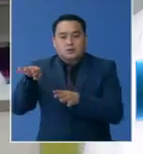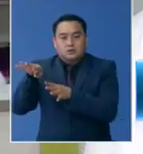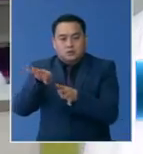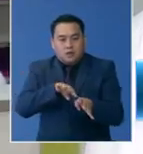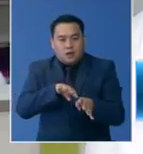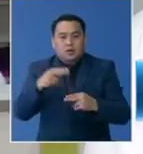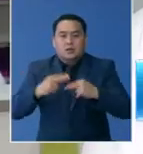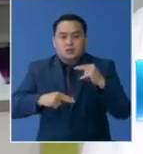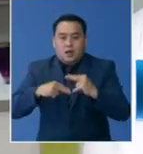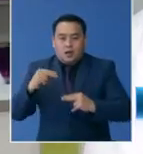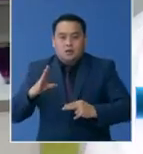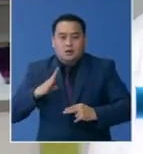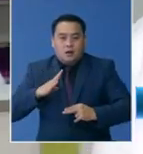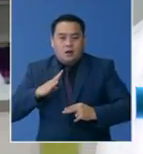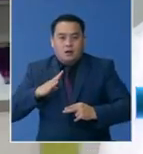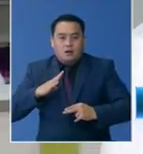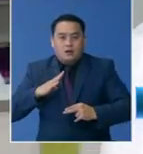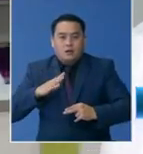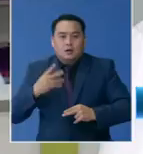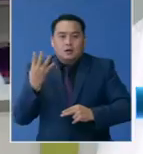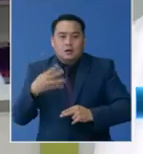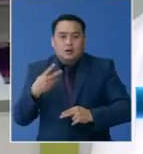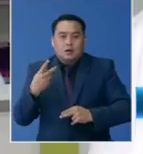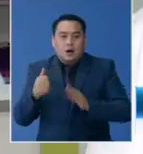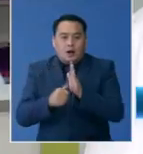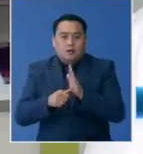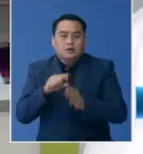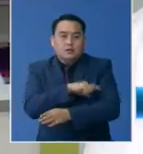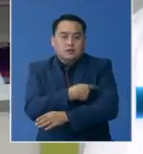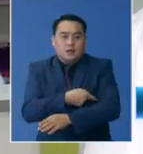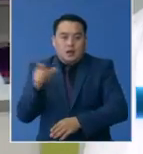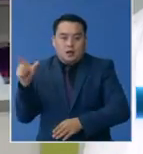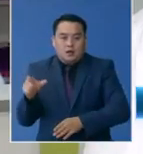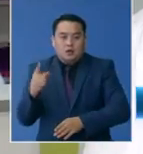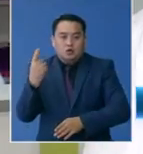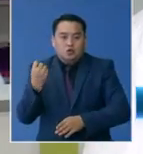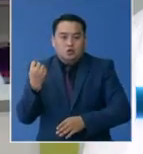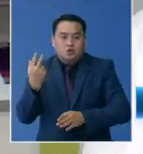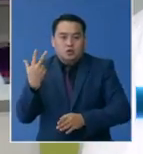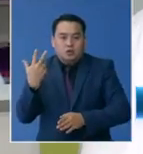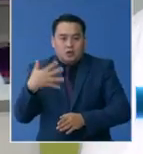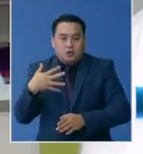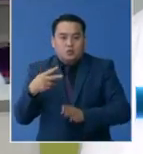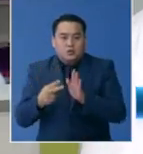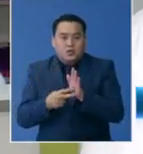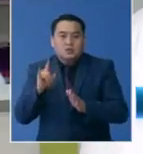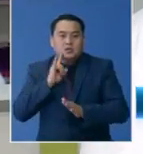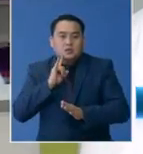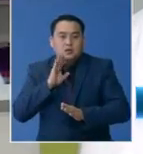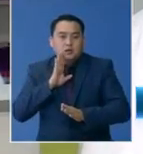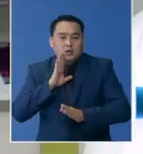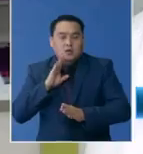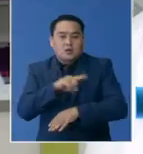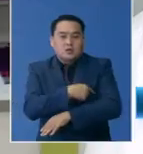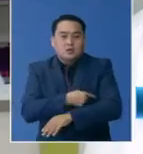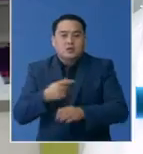салынған поликлиника. Поликлиникамыз сейтіміз 46 дәрігер істейді, 158 медсестрамыз жұмыс істейді осы. Аудан бойынша бізде